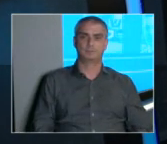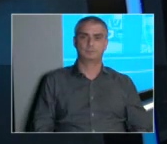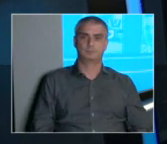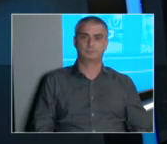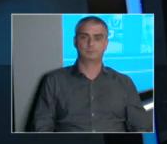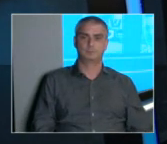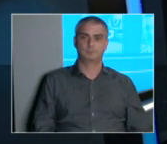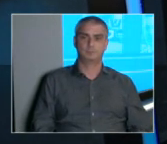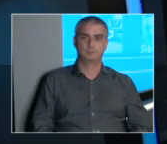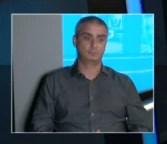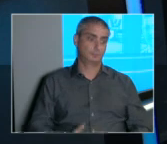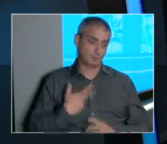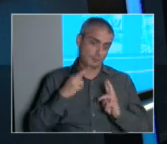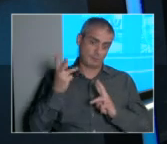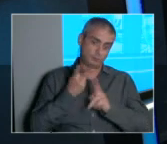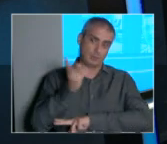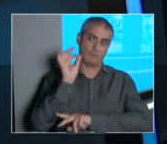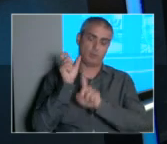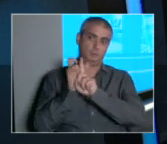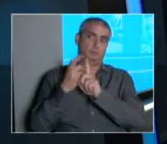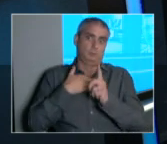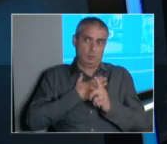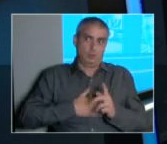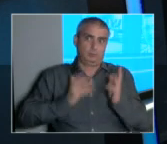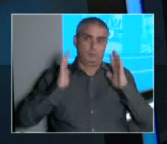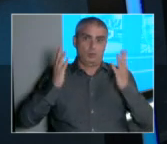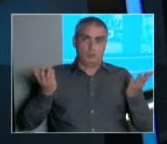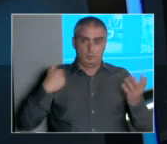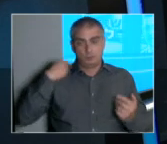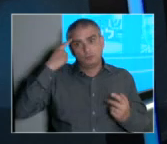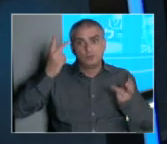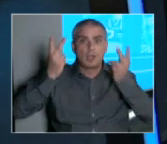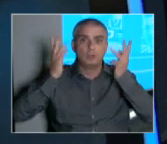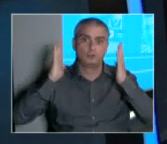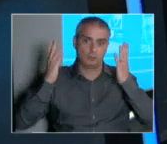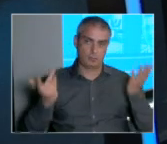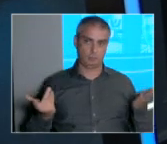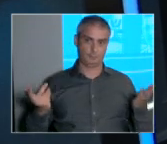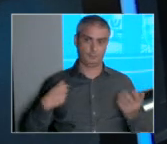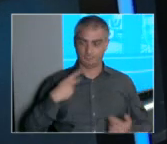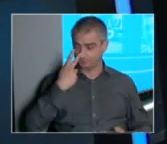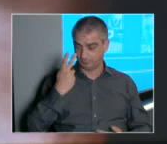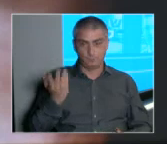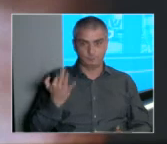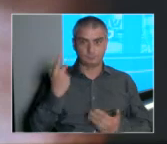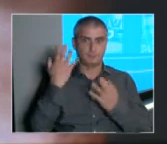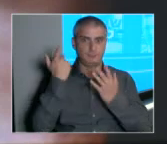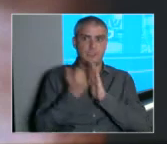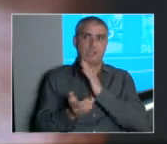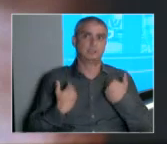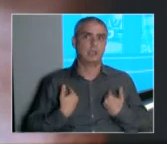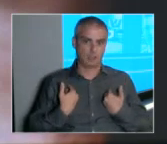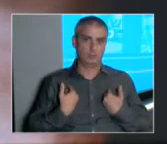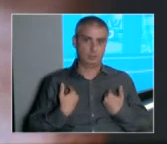מקווים שהם יעברו את אחוז חסימה. אני רוצה את זה מאוד, אני חושב שזה חשוב. ואנחנו רואים בדיעבד כמה זה היה חסר